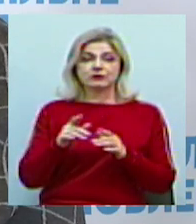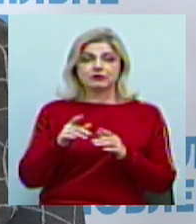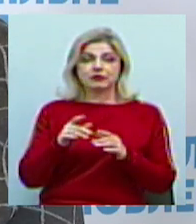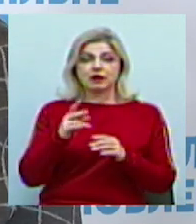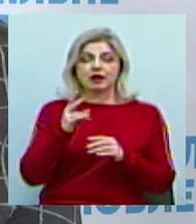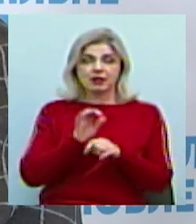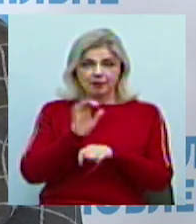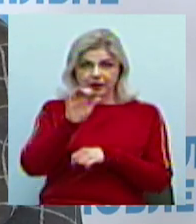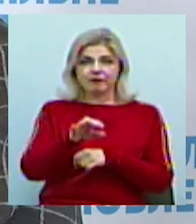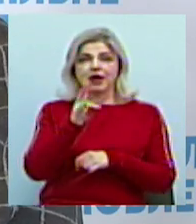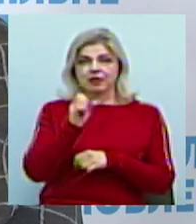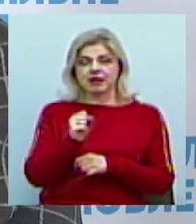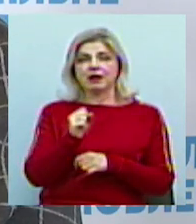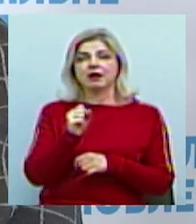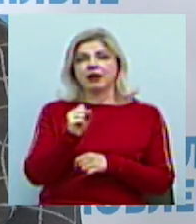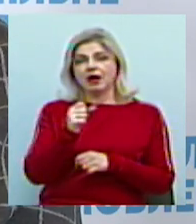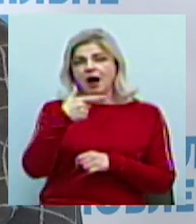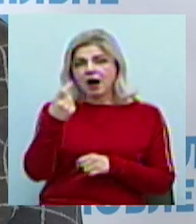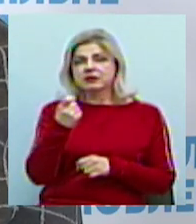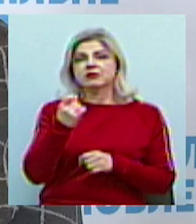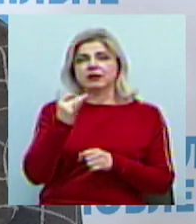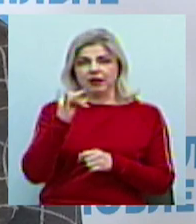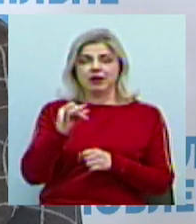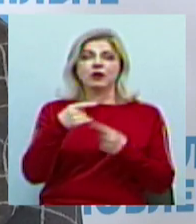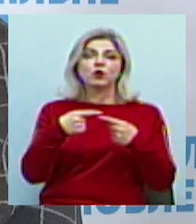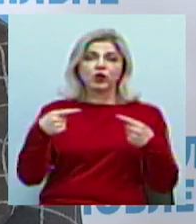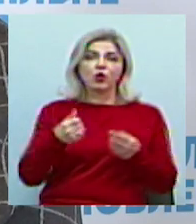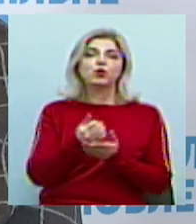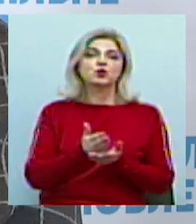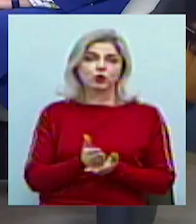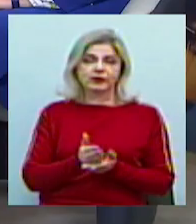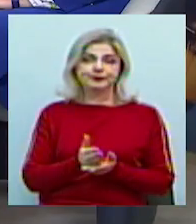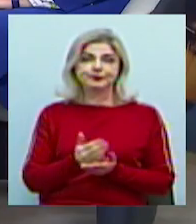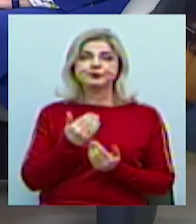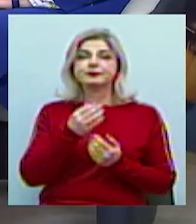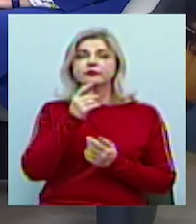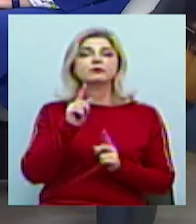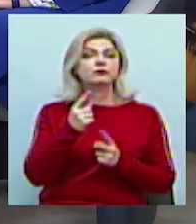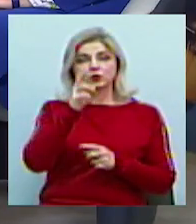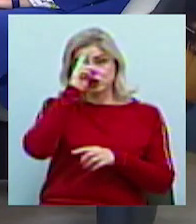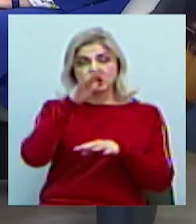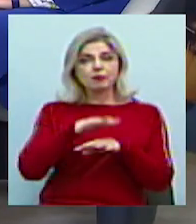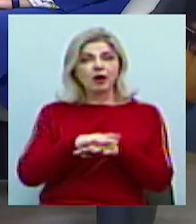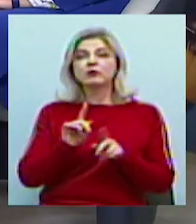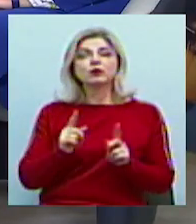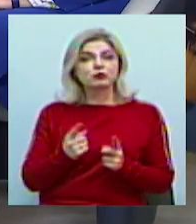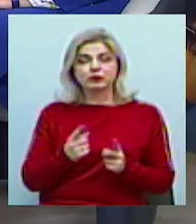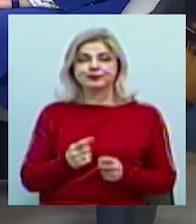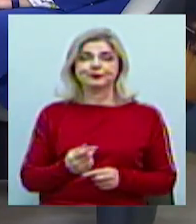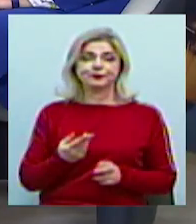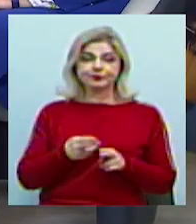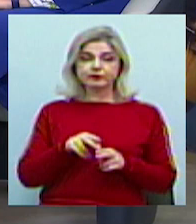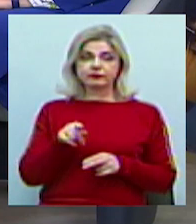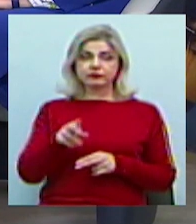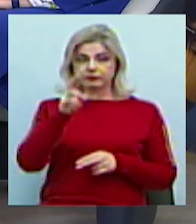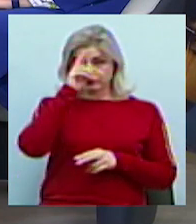на постачальників тих чи інших житлово-комунальних послуг. А скажіть, будь ласка, чому саме Ощадбанк? Ощадбанк був